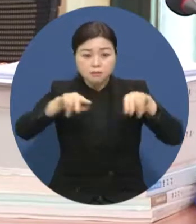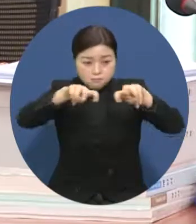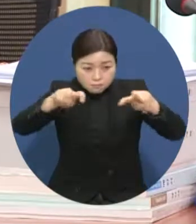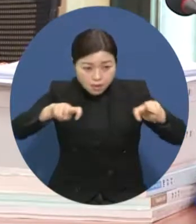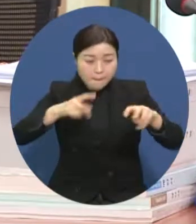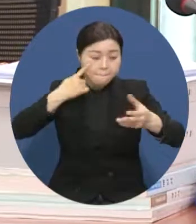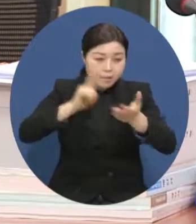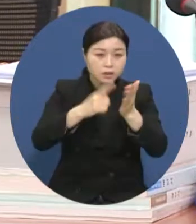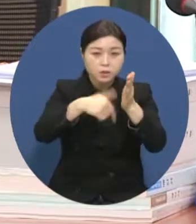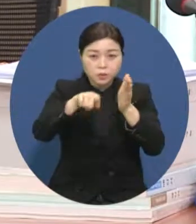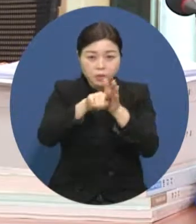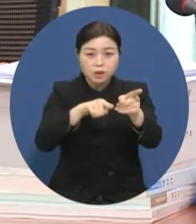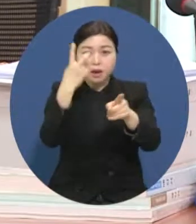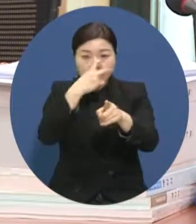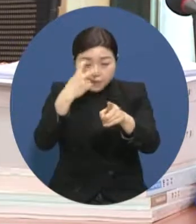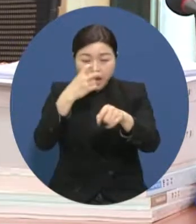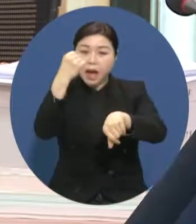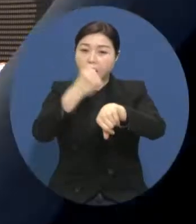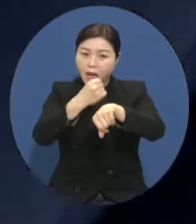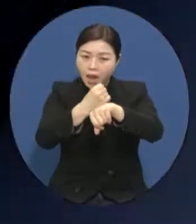실시를 촉구했습니다.